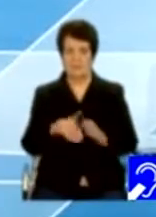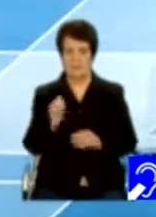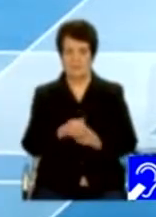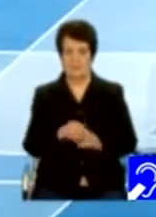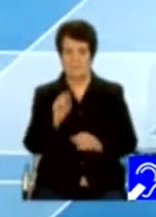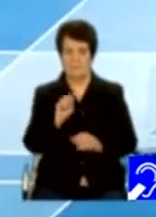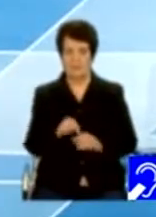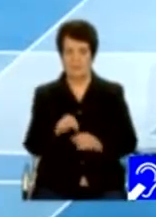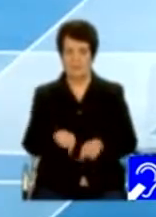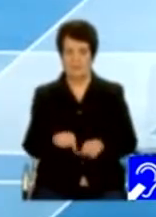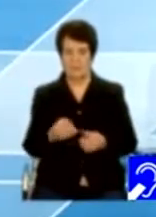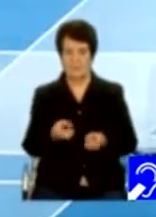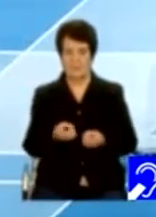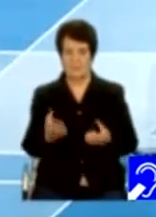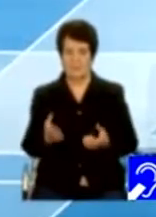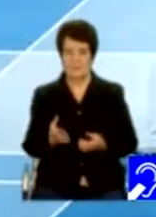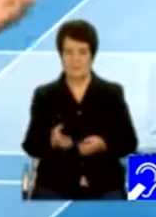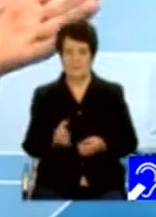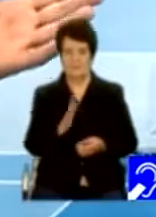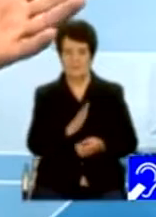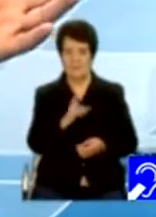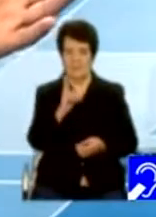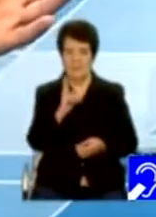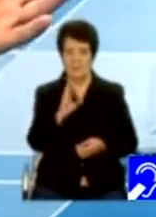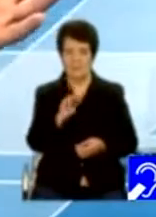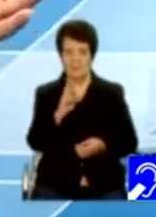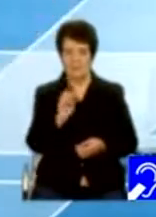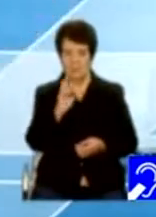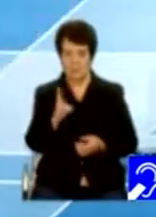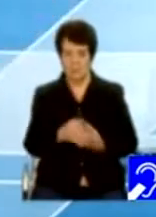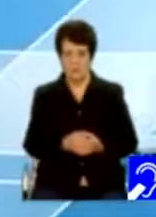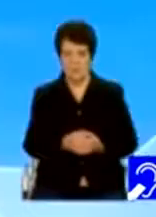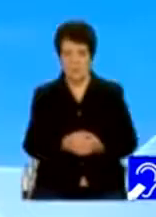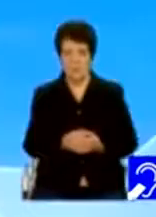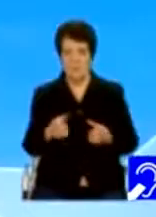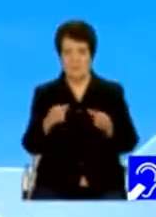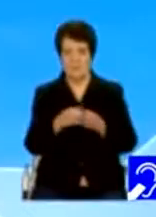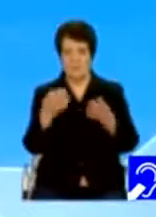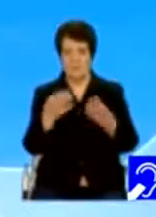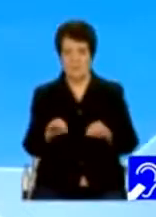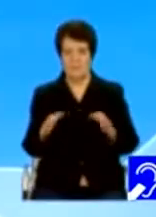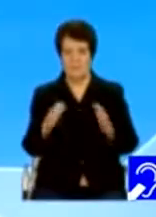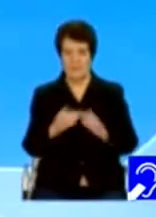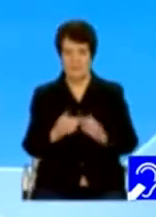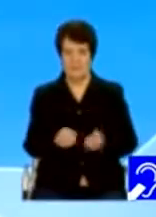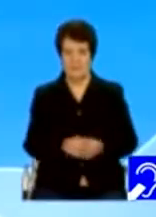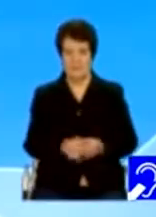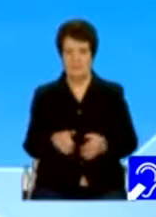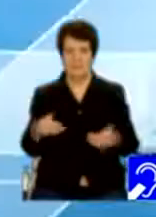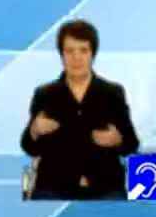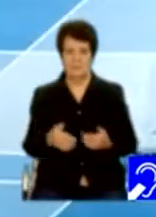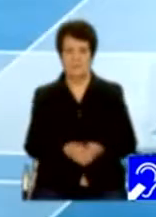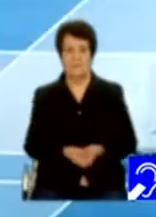sorți pentru această zi. L-avem pe domnul Vasile Costiuc, începem de lângă mine, candidatul Partidului Democrația Acasă. Bună seara, mulțumesc! Doamne